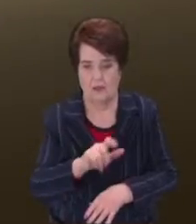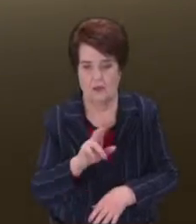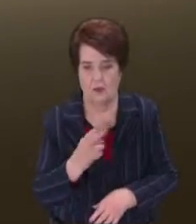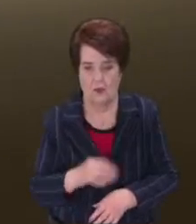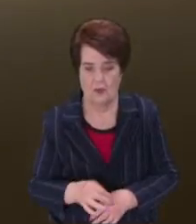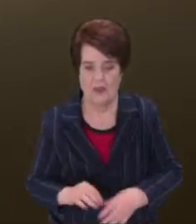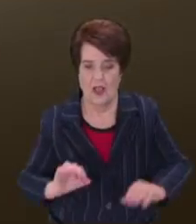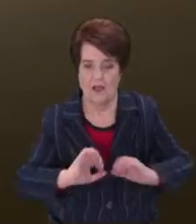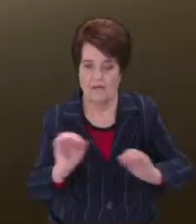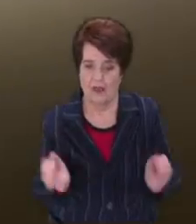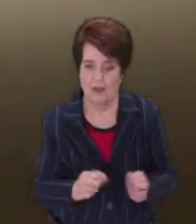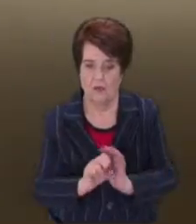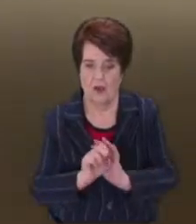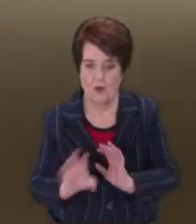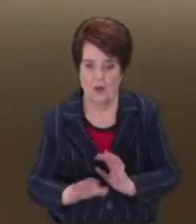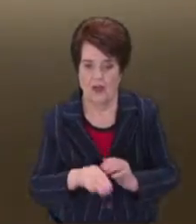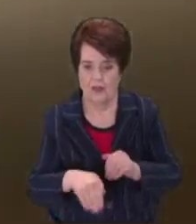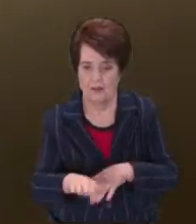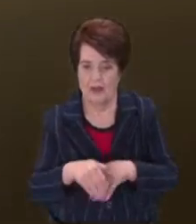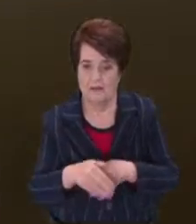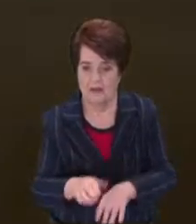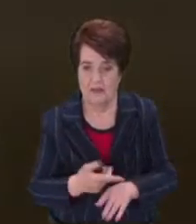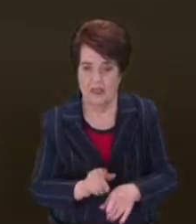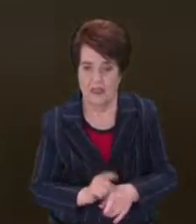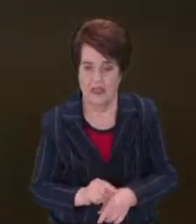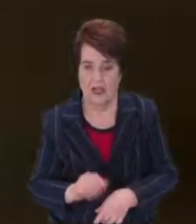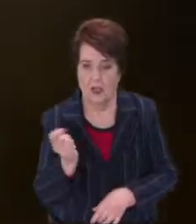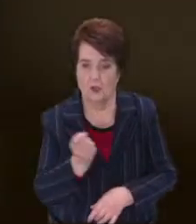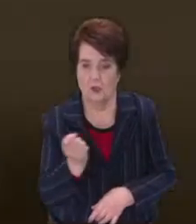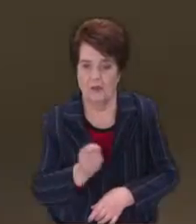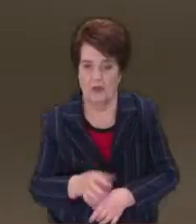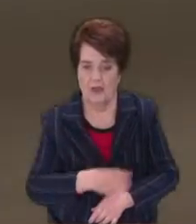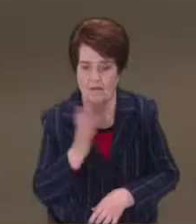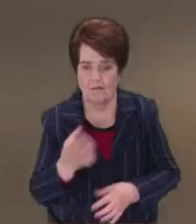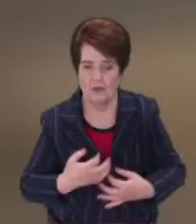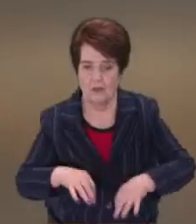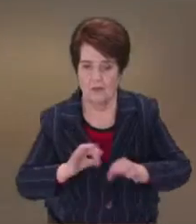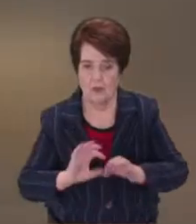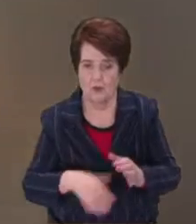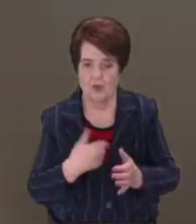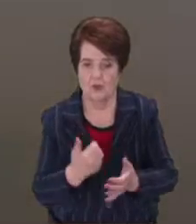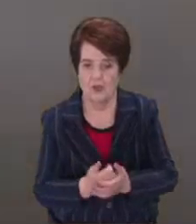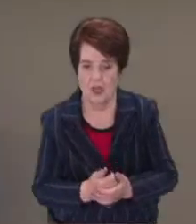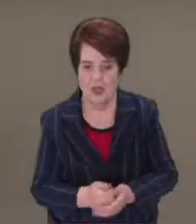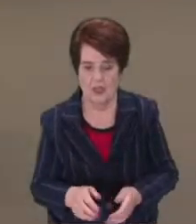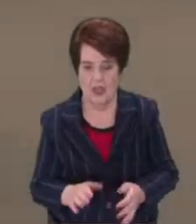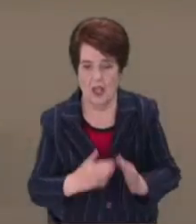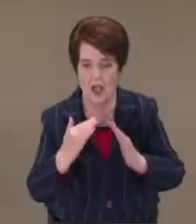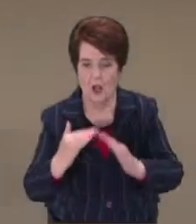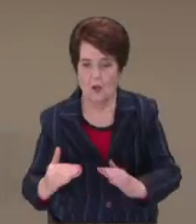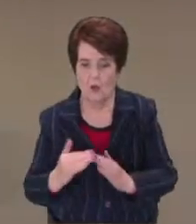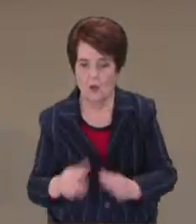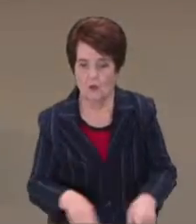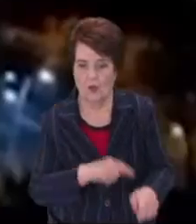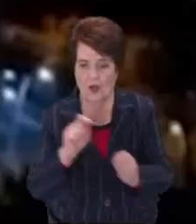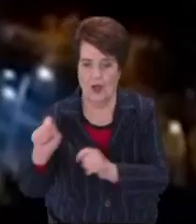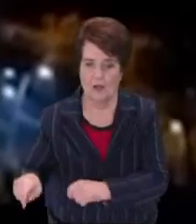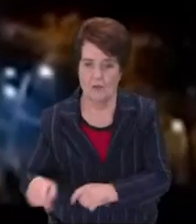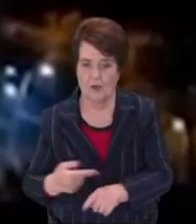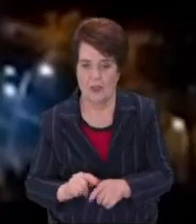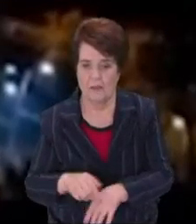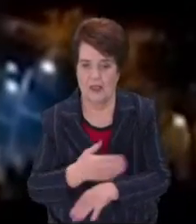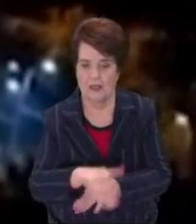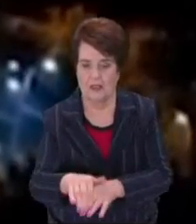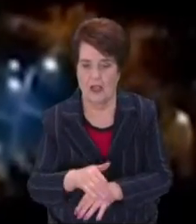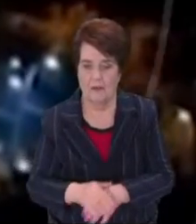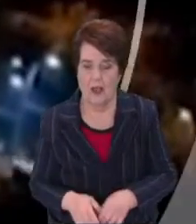Frigul i-a lungat acasă. Manifestanții care se aflau de duminică la Procuratura Generală au mutat corturile din fața clădirii pe carosabil.